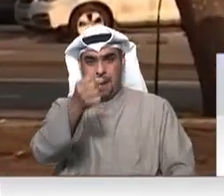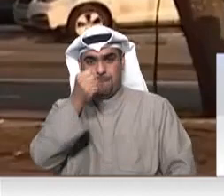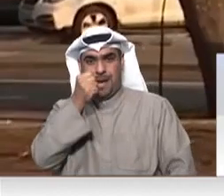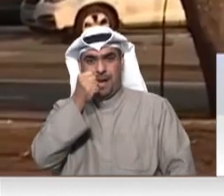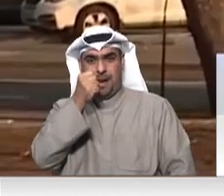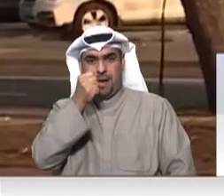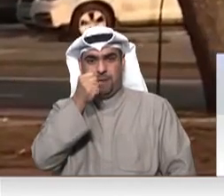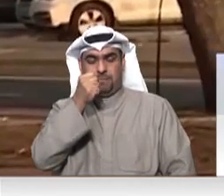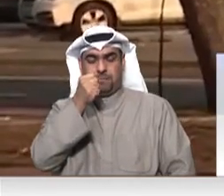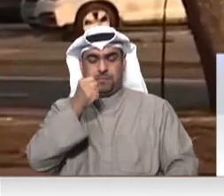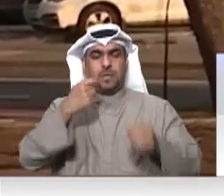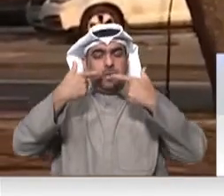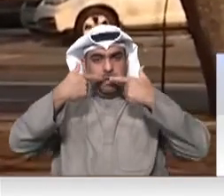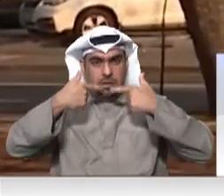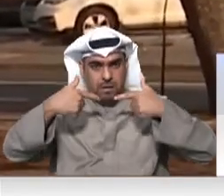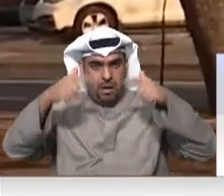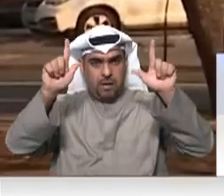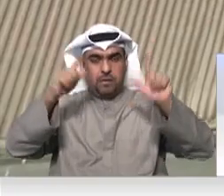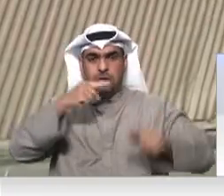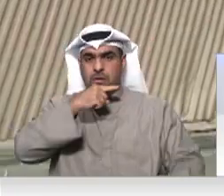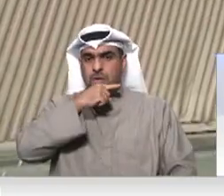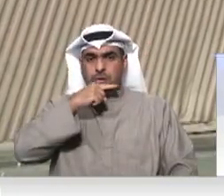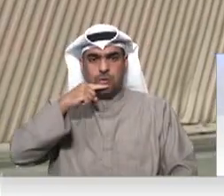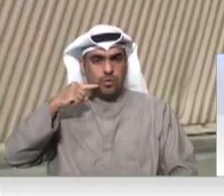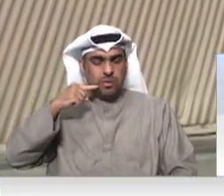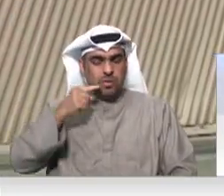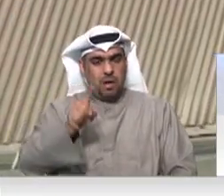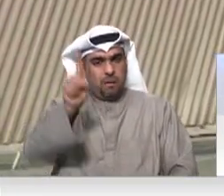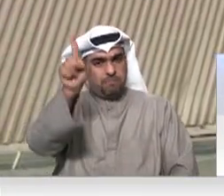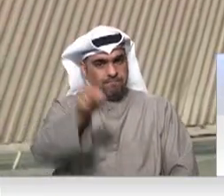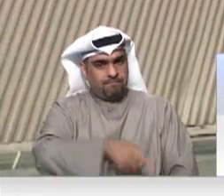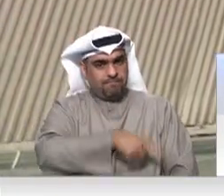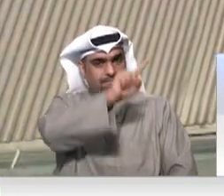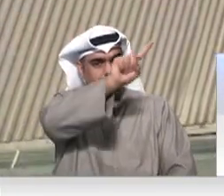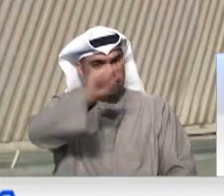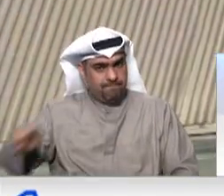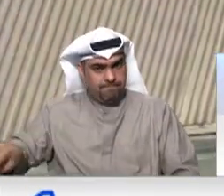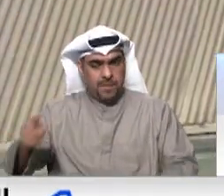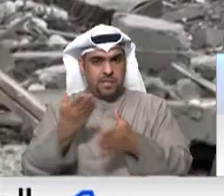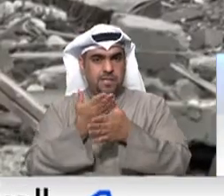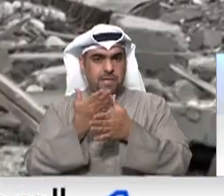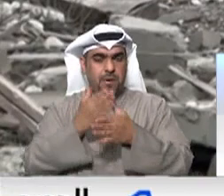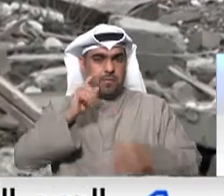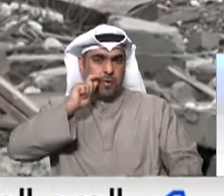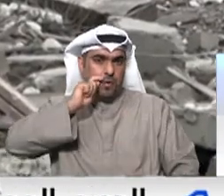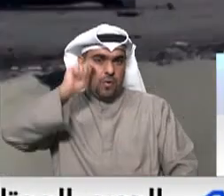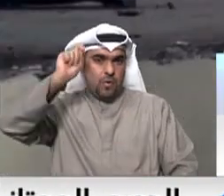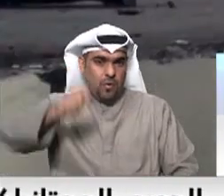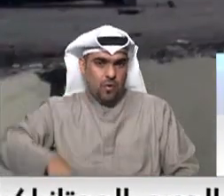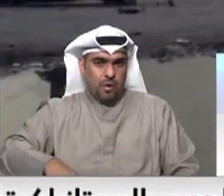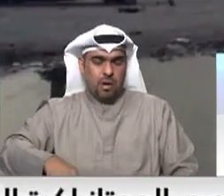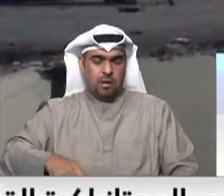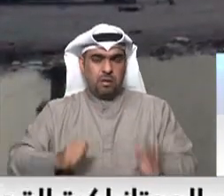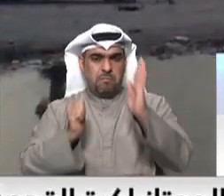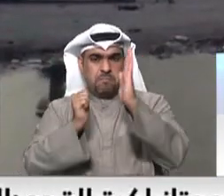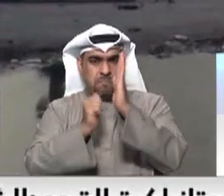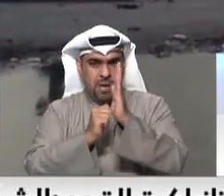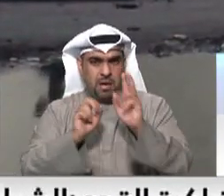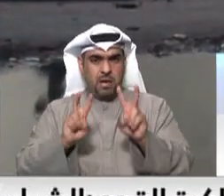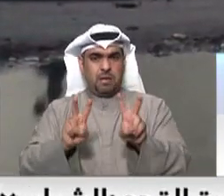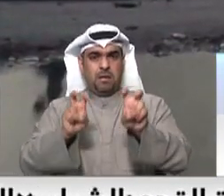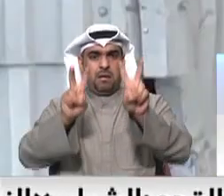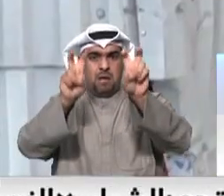لبس فيه وباش العبارات الممكنه الهجمات المروعه التي وقعت على مدن وبلدات في كل